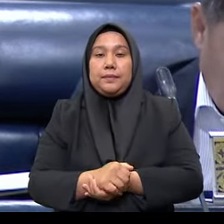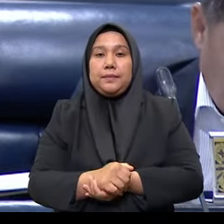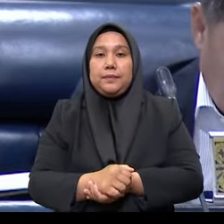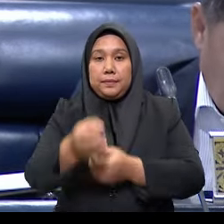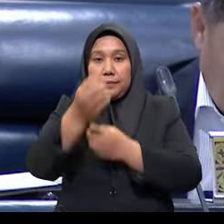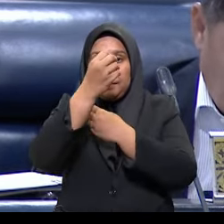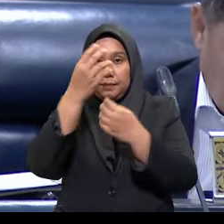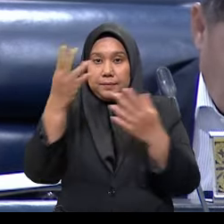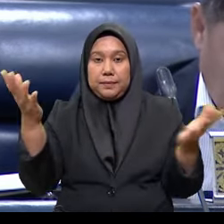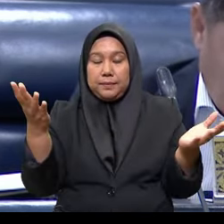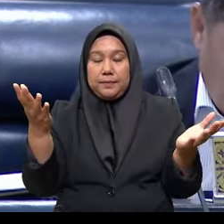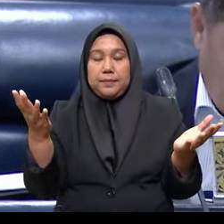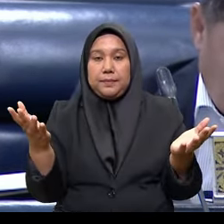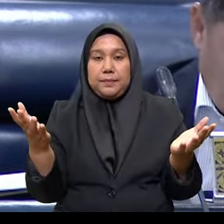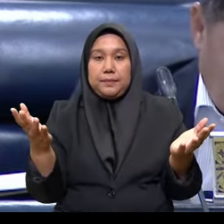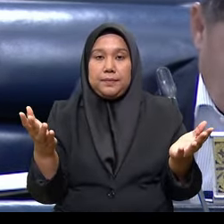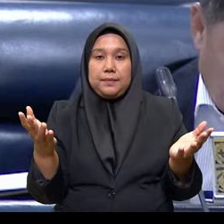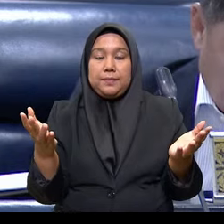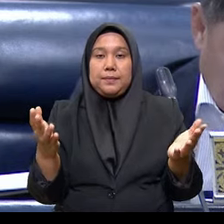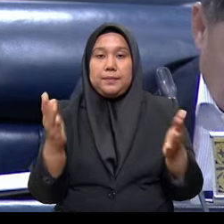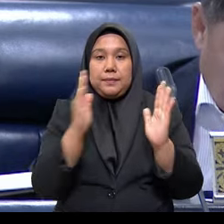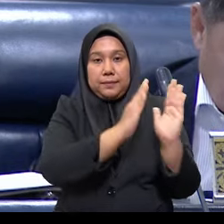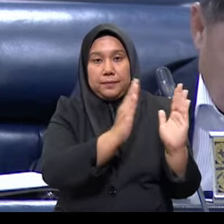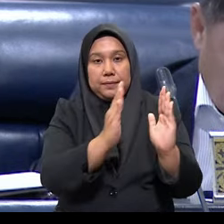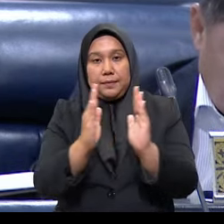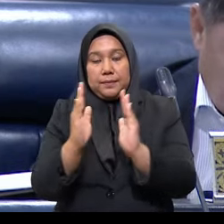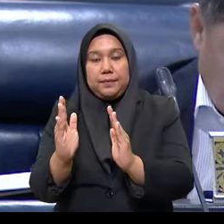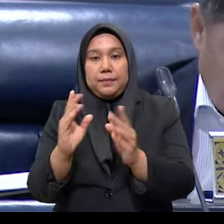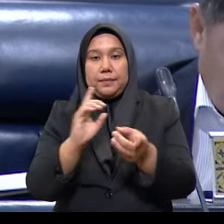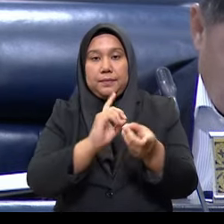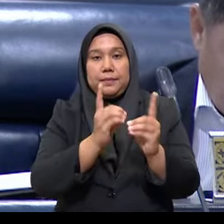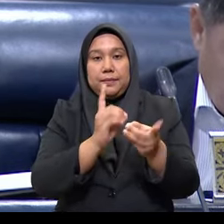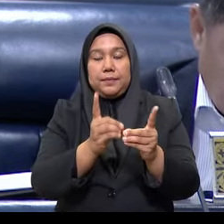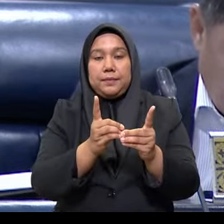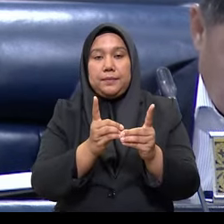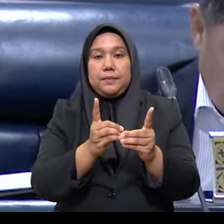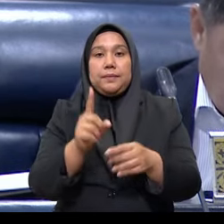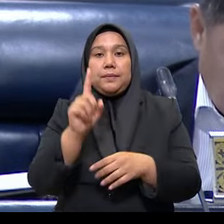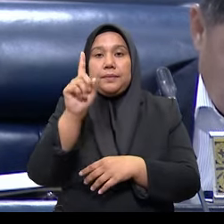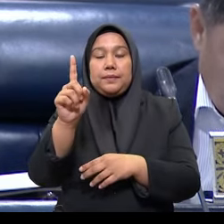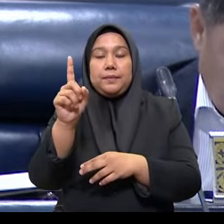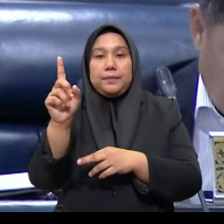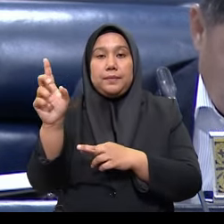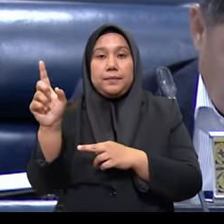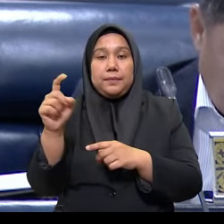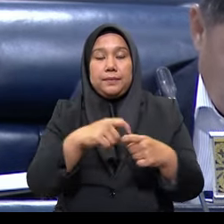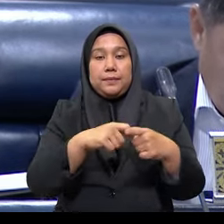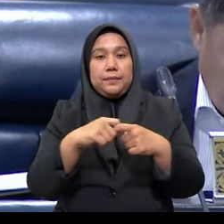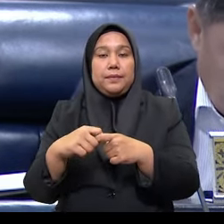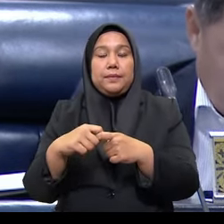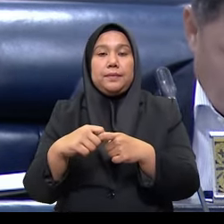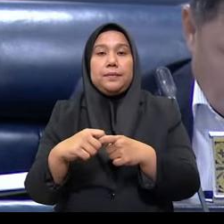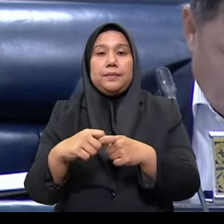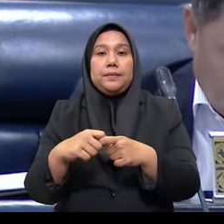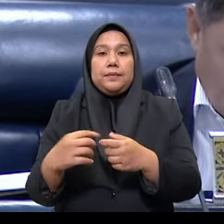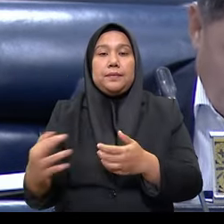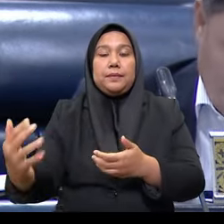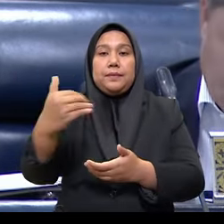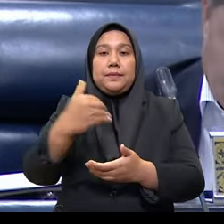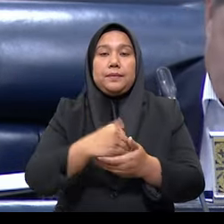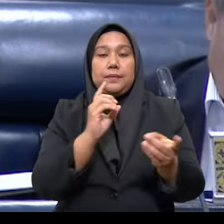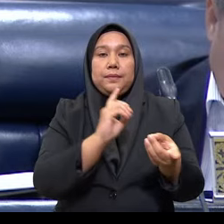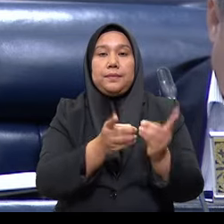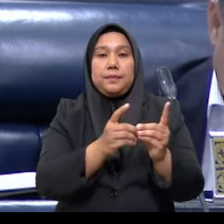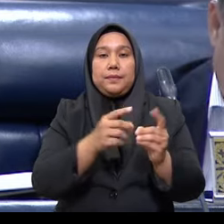untuk makluman yang berhormat, perpustakaan digital merupakan satu rangkaian koleksi digital